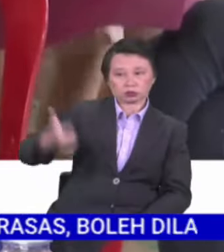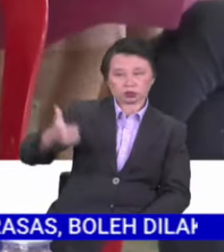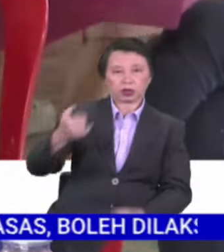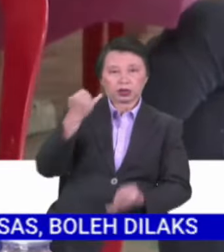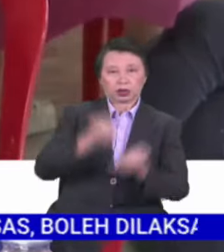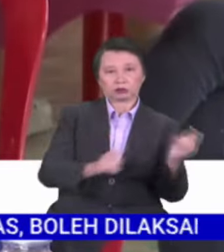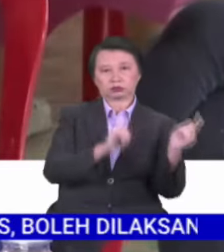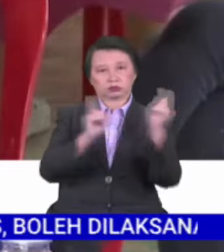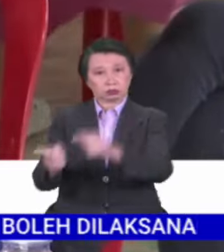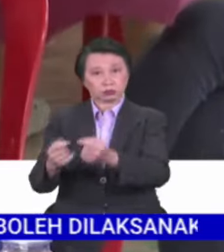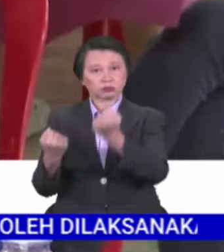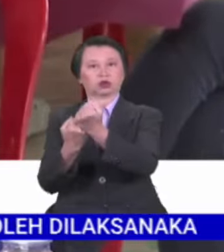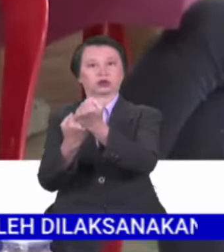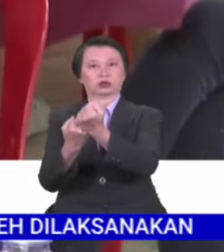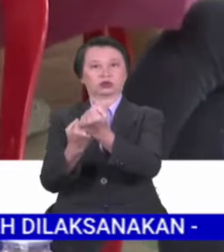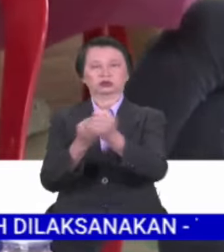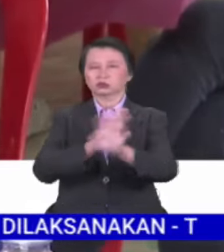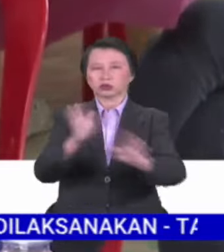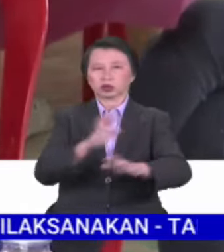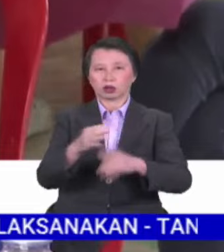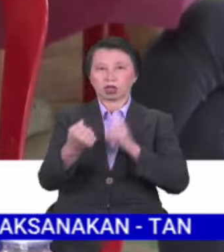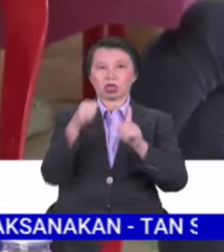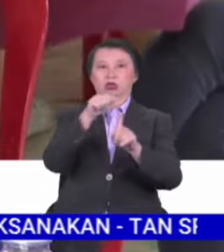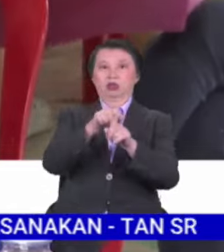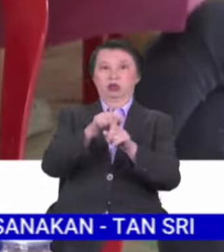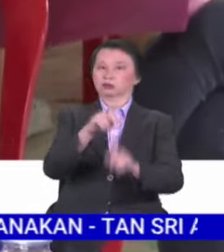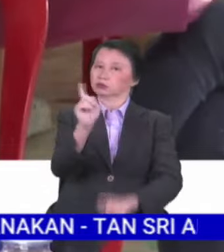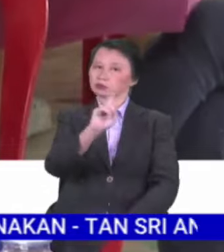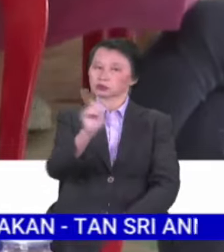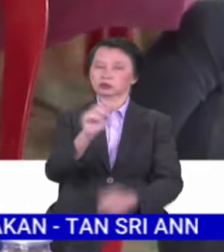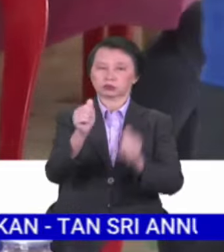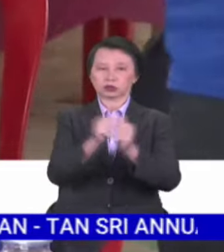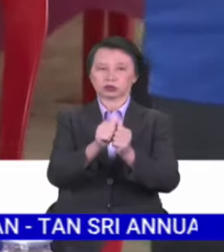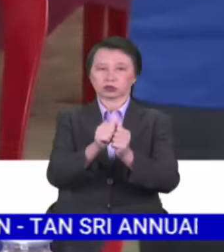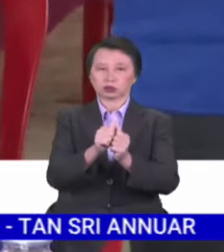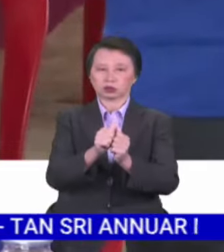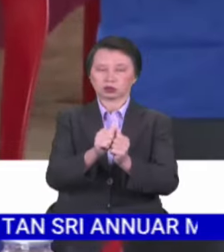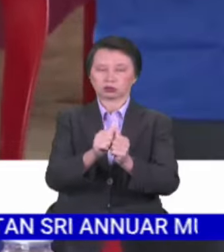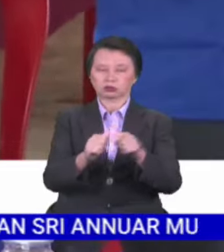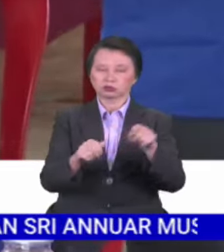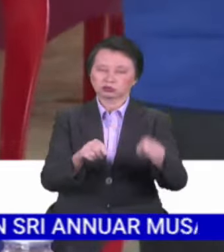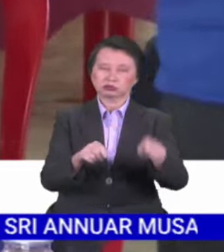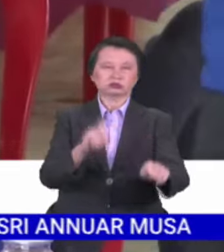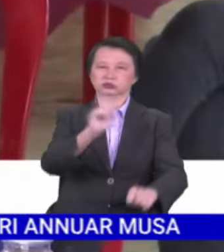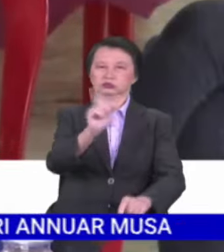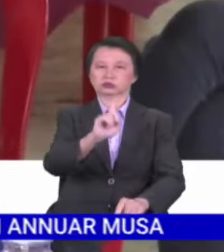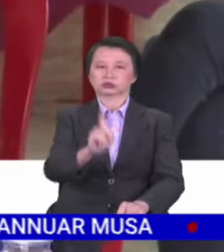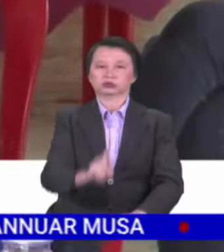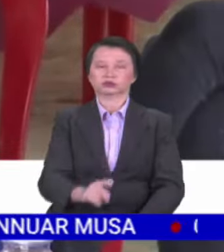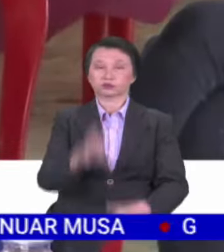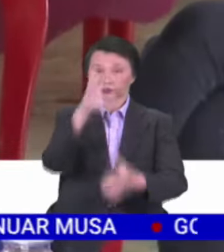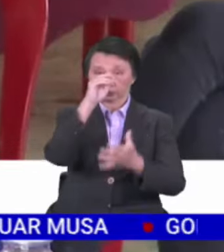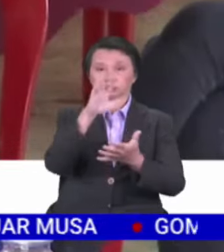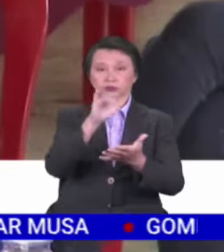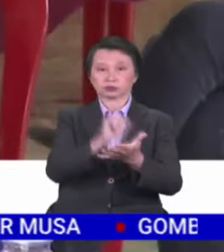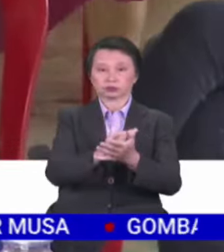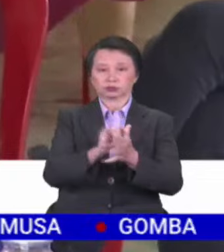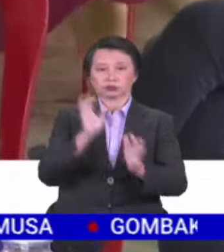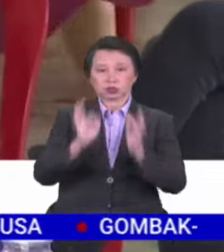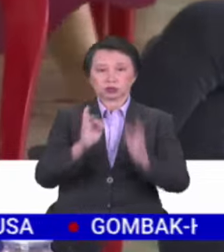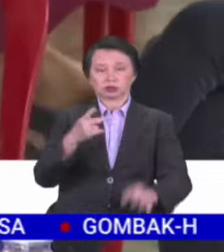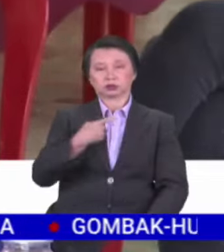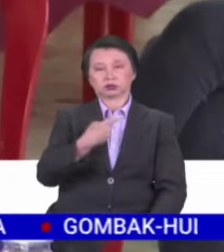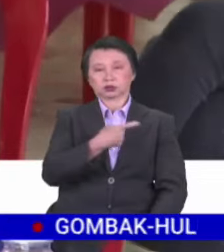akhirnya akan berpindah kepada mereka. Jadi jangan tertipu dengan daya seperti ini. Ya, yakinlah kalau kita